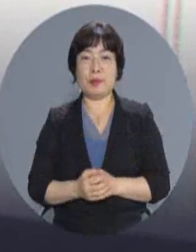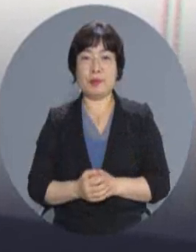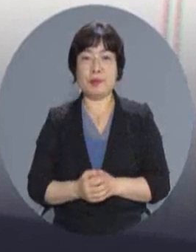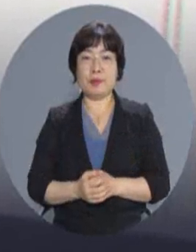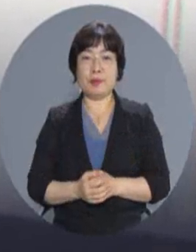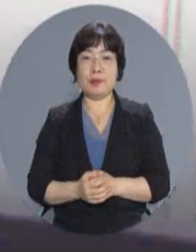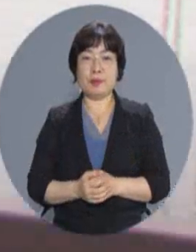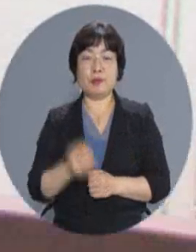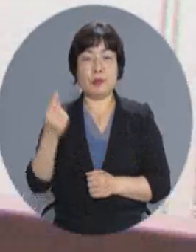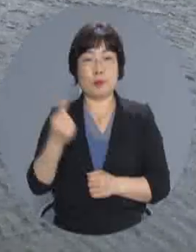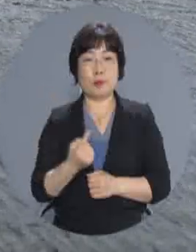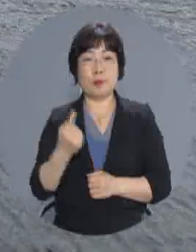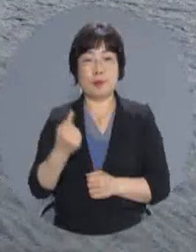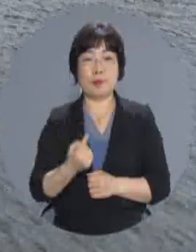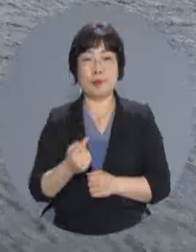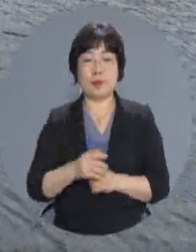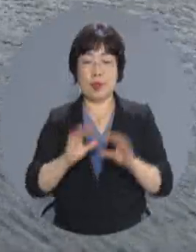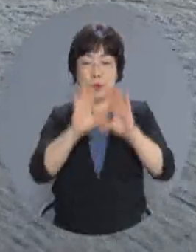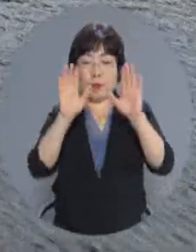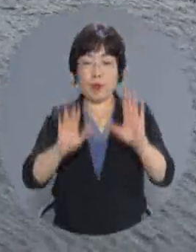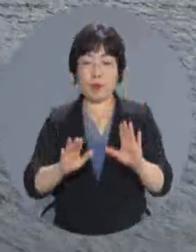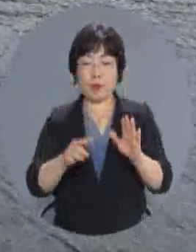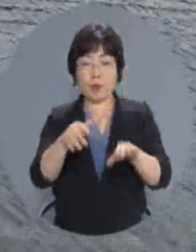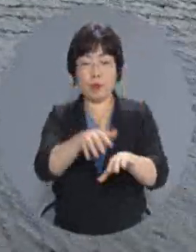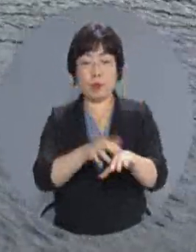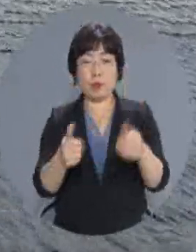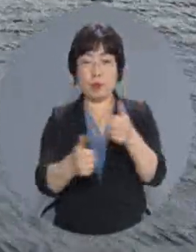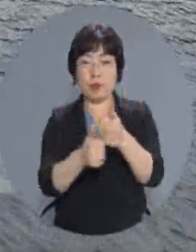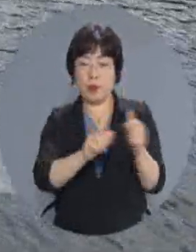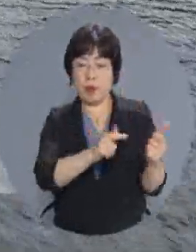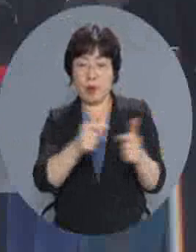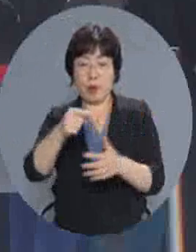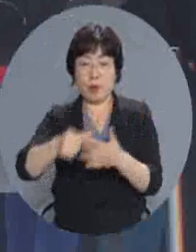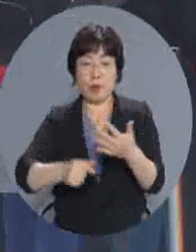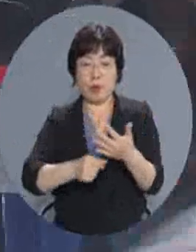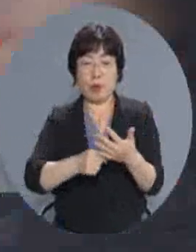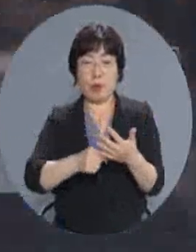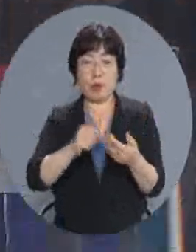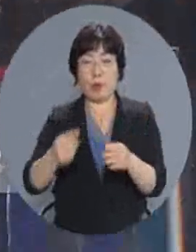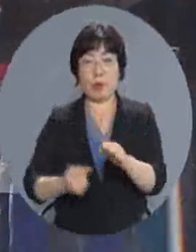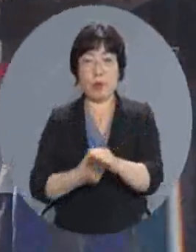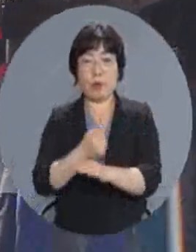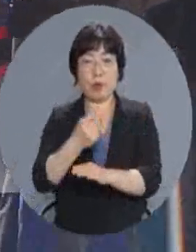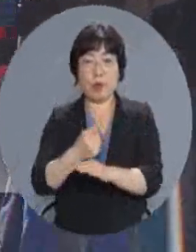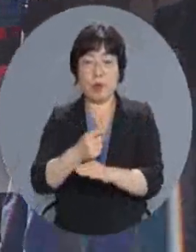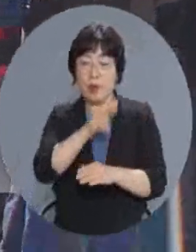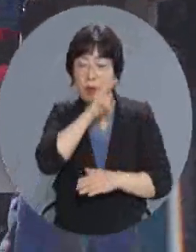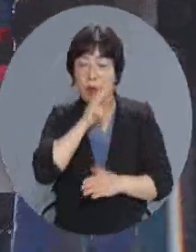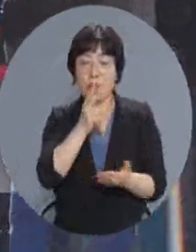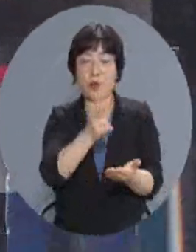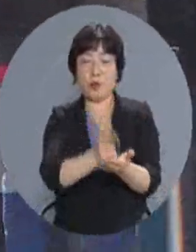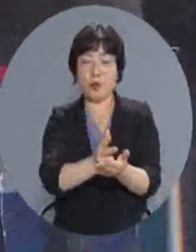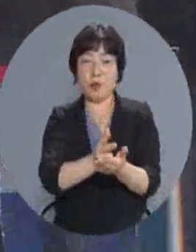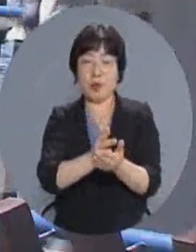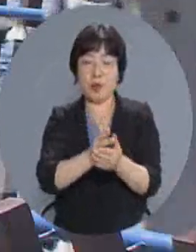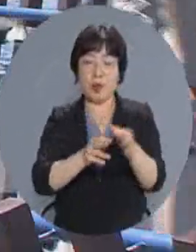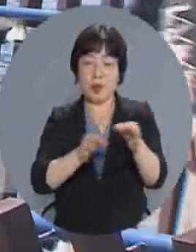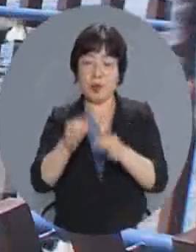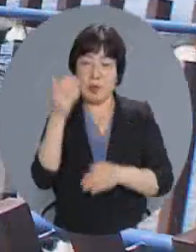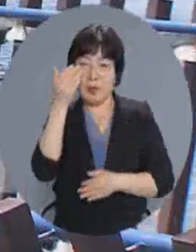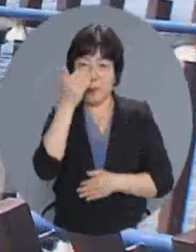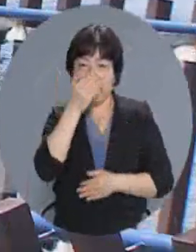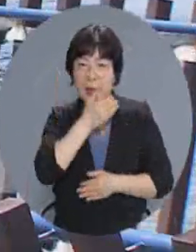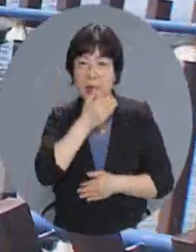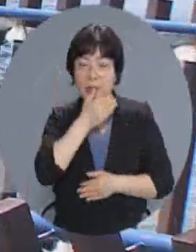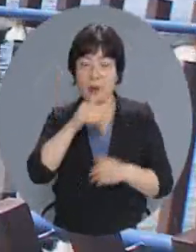오고 싶어요. 올 거예요. 정원박람회 조직위는 다양한 정원 콘텐츠 외에도 편리한 주차와 잡상이 넘는